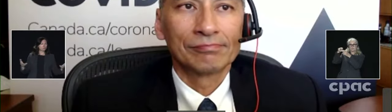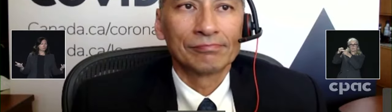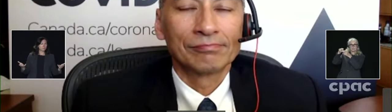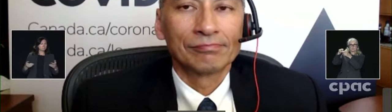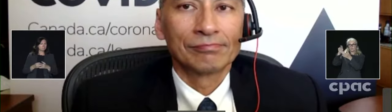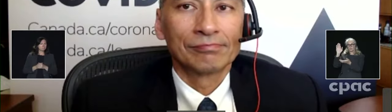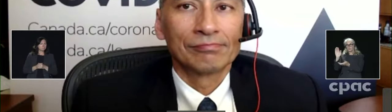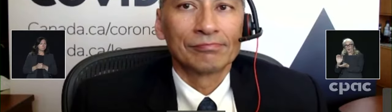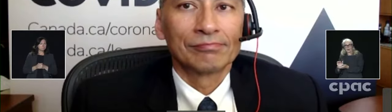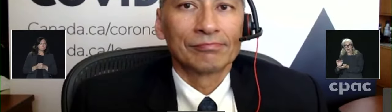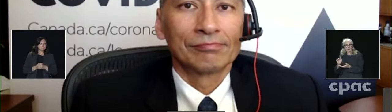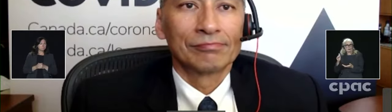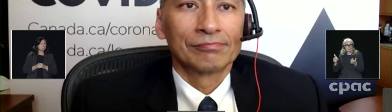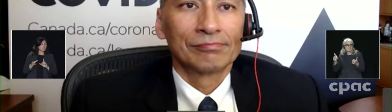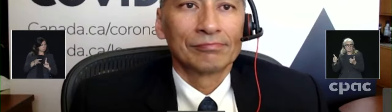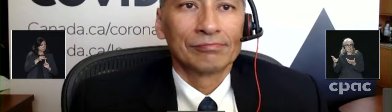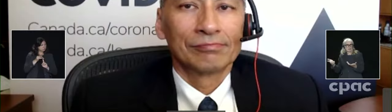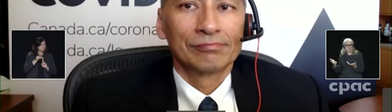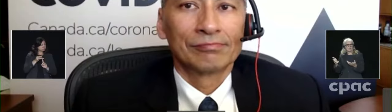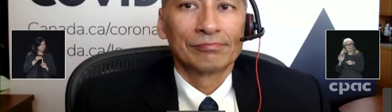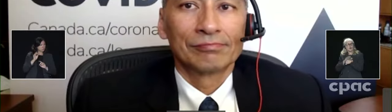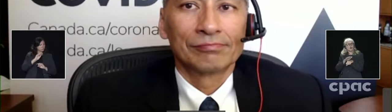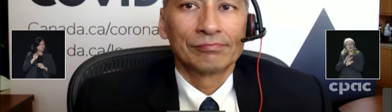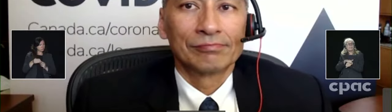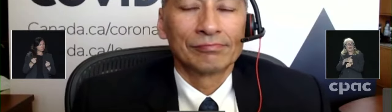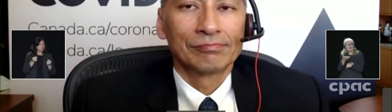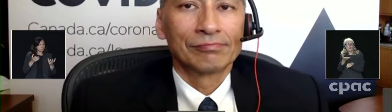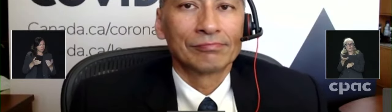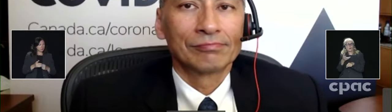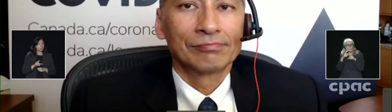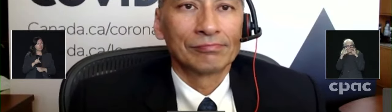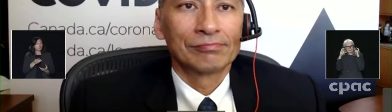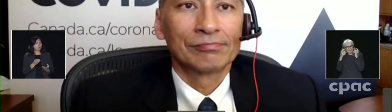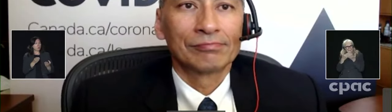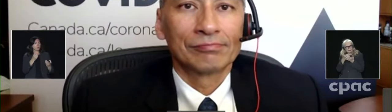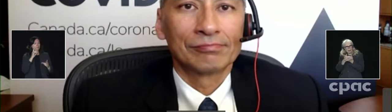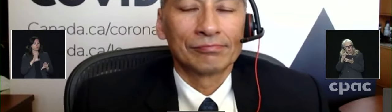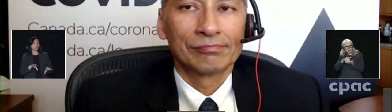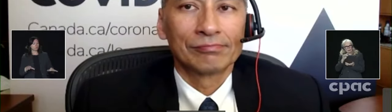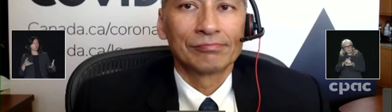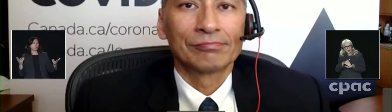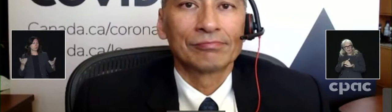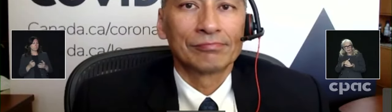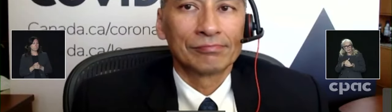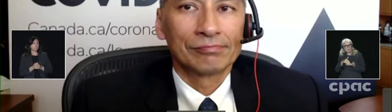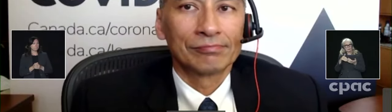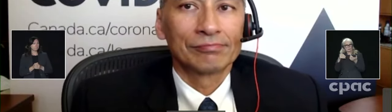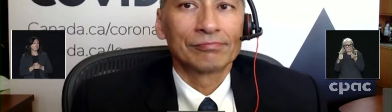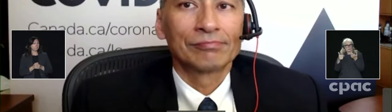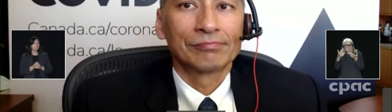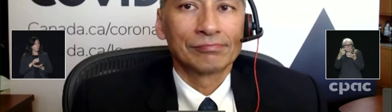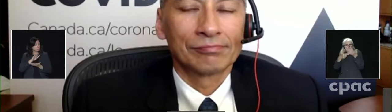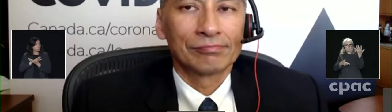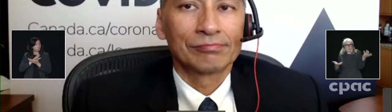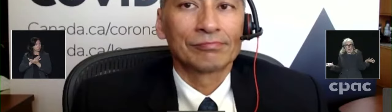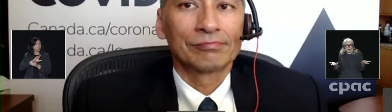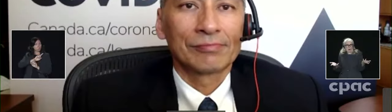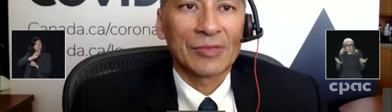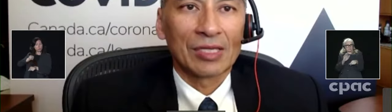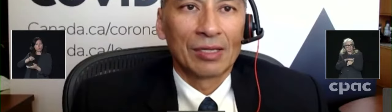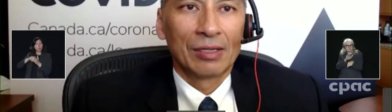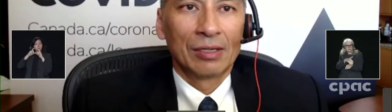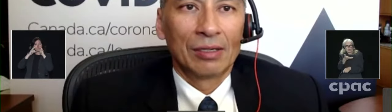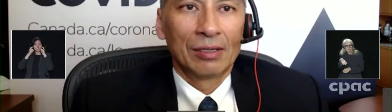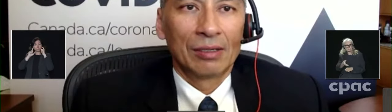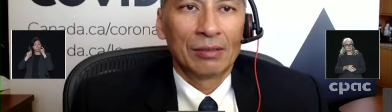Et donc, vos recommandations à leur égard, est-ce qu'ils devraient être masqués pour l'école? Quelles sont vos recommandations?